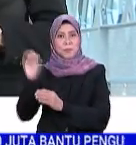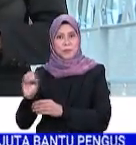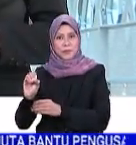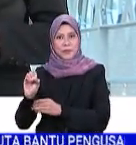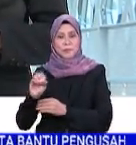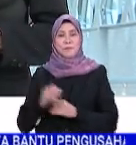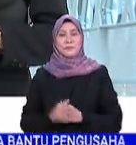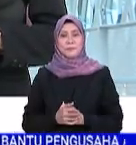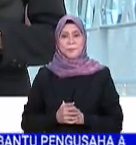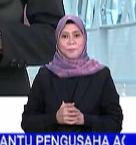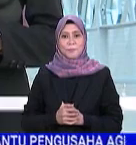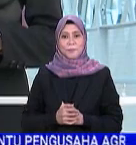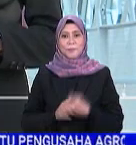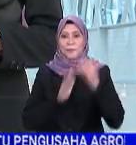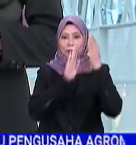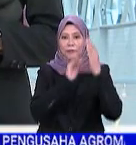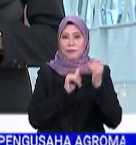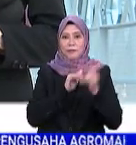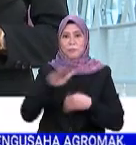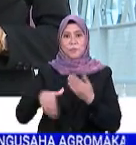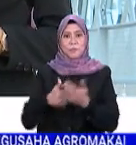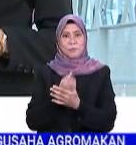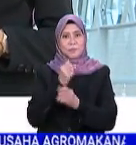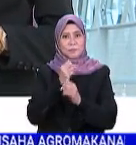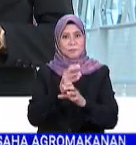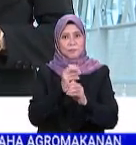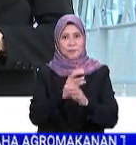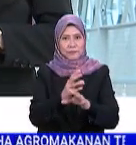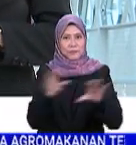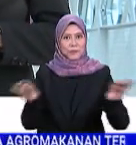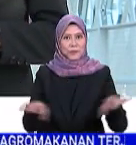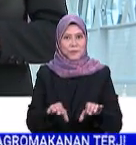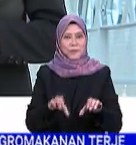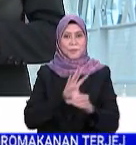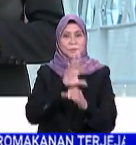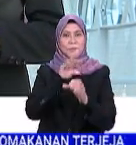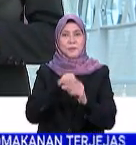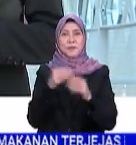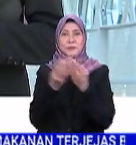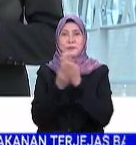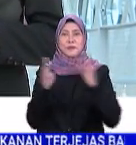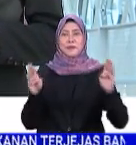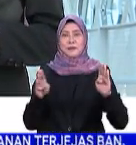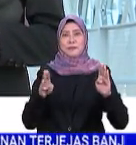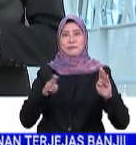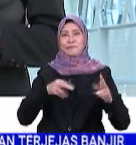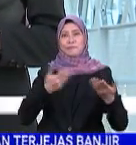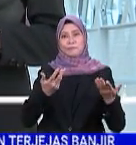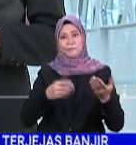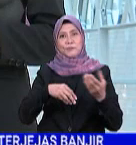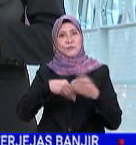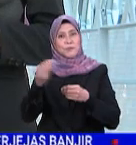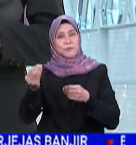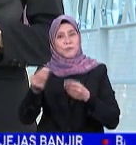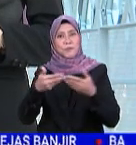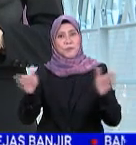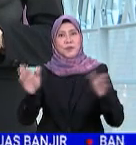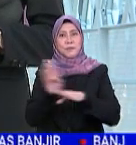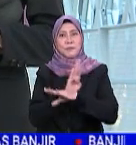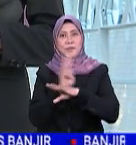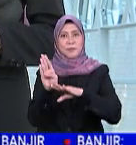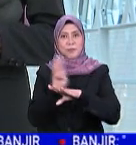sebelumnya. Diharapkan dengan segala usaha yang telah dilaksanakan termasuk kebebasan pergerakan dan juga pembukaan